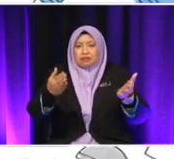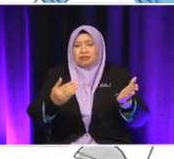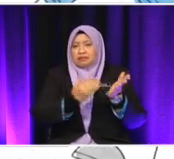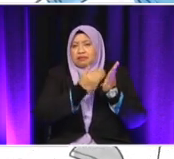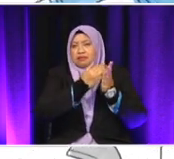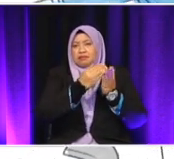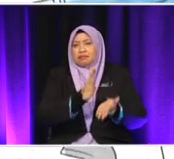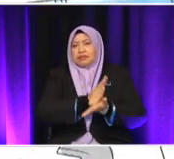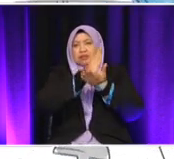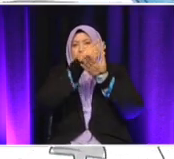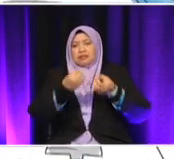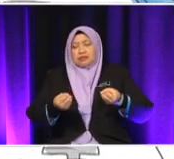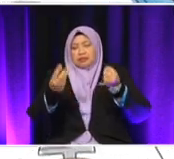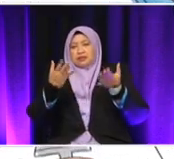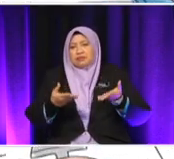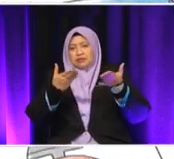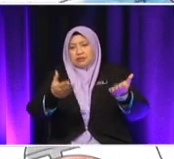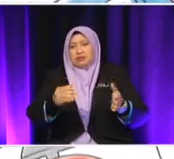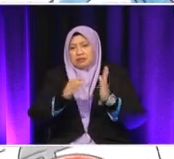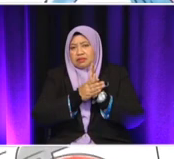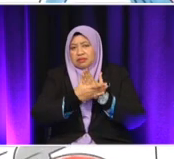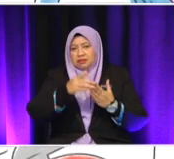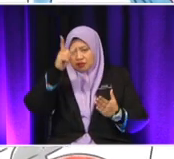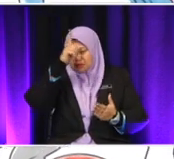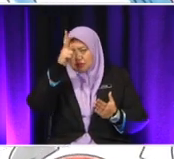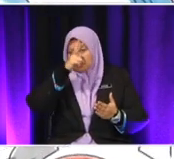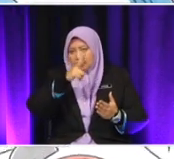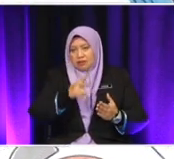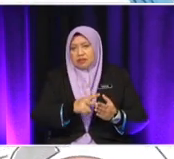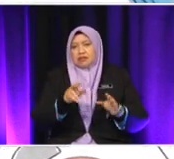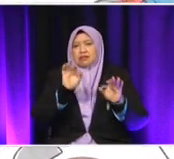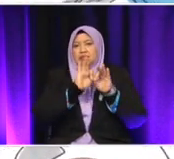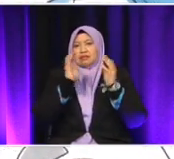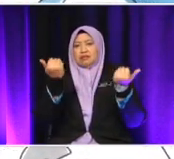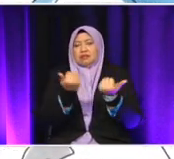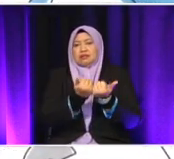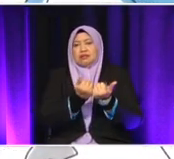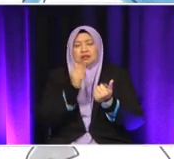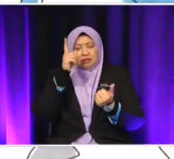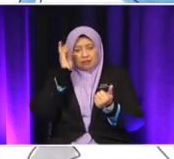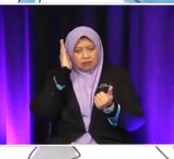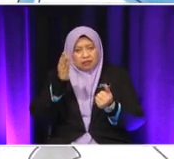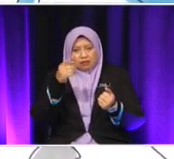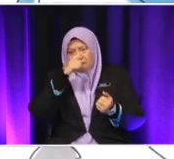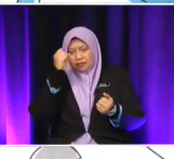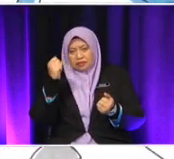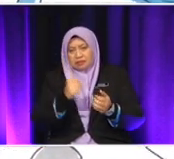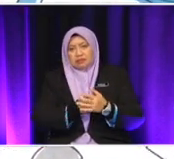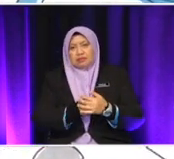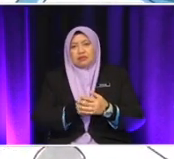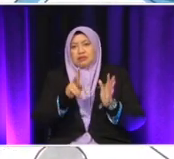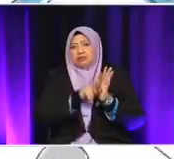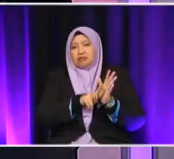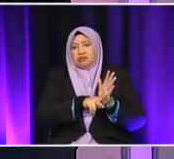bantuan banyak diberi oleh kerajaan terutamanya kepada Firma akan menyebabkan cos yang ditanggung oleh